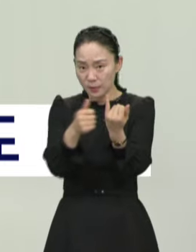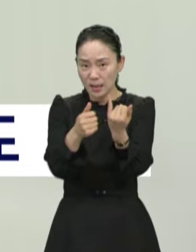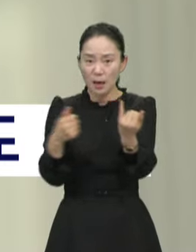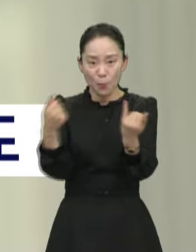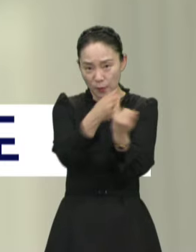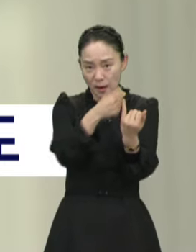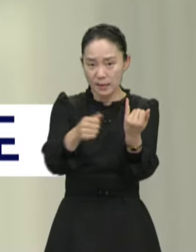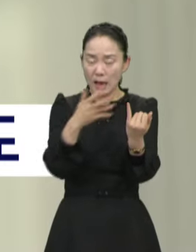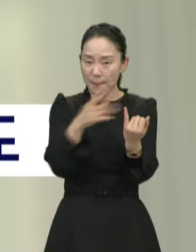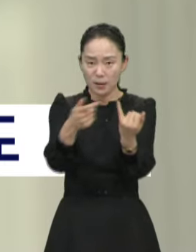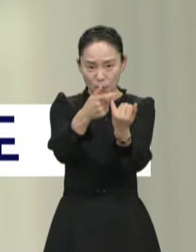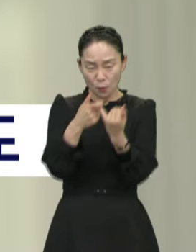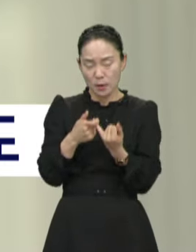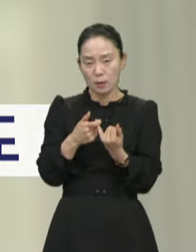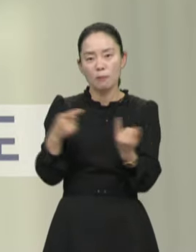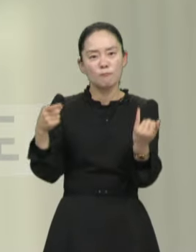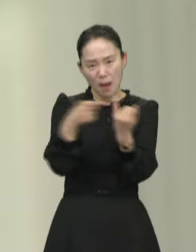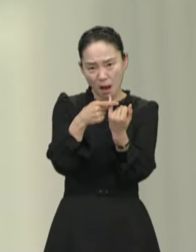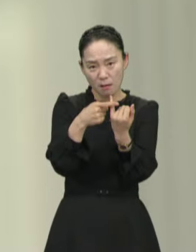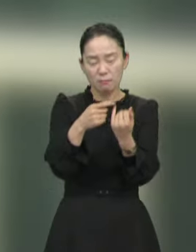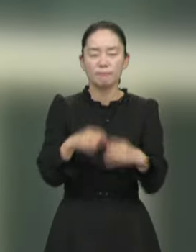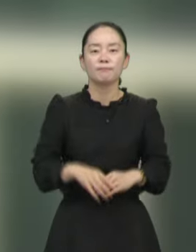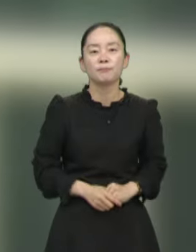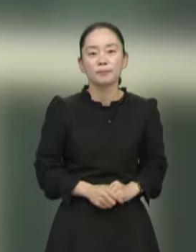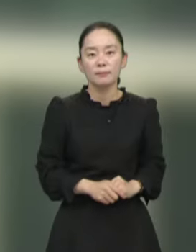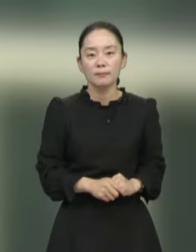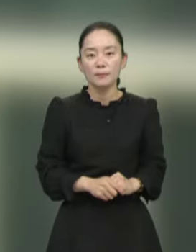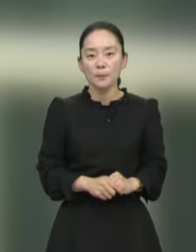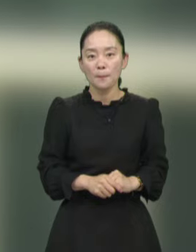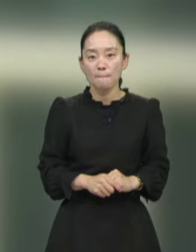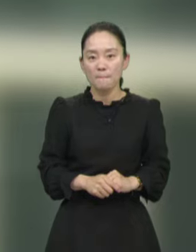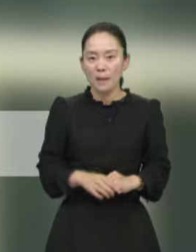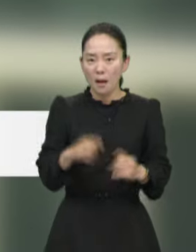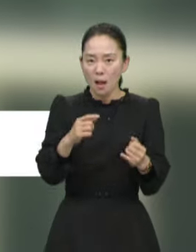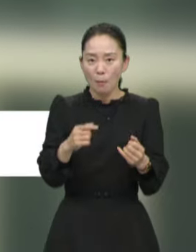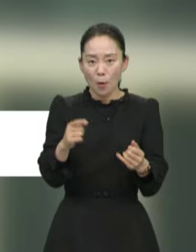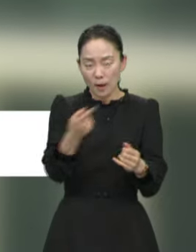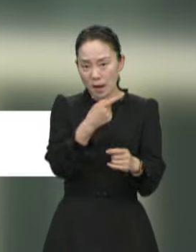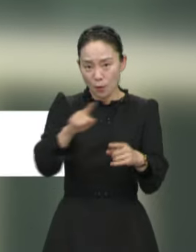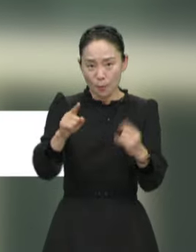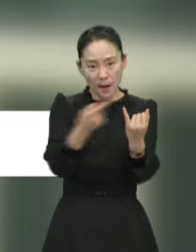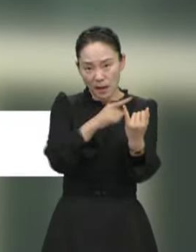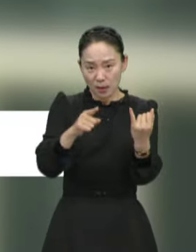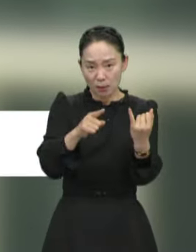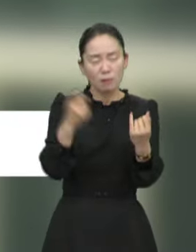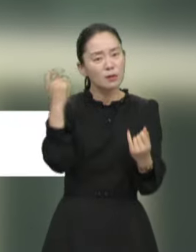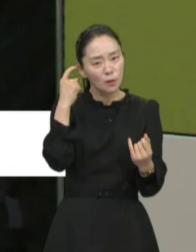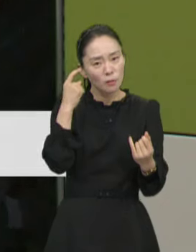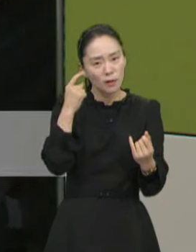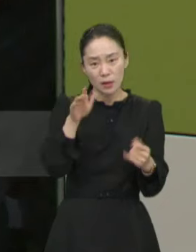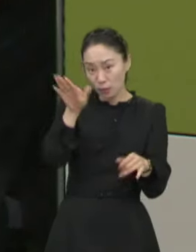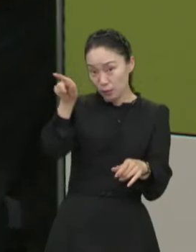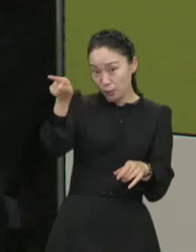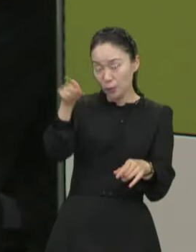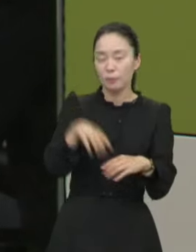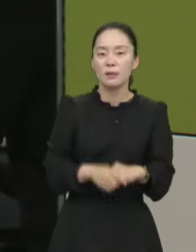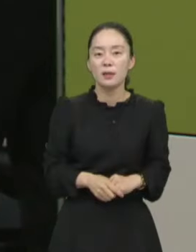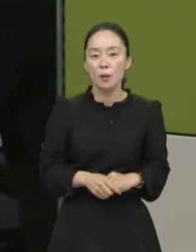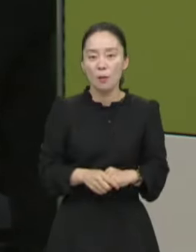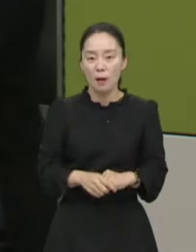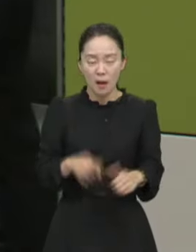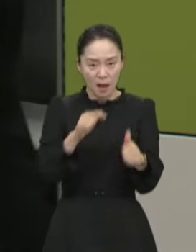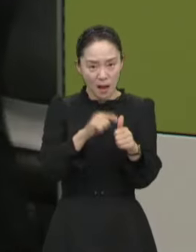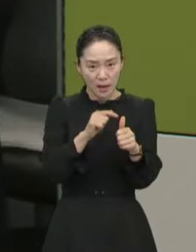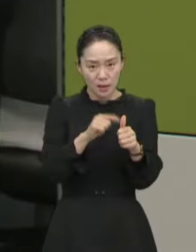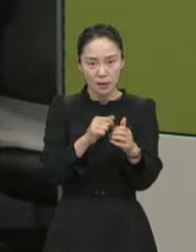다시 끌고 들어가기를 휘두른 겁니다 칼림났다 기는 들었는데 저쪽 라인이는 처음에